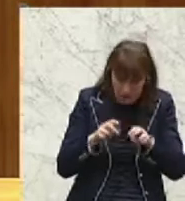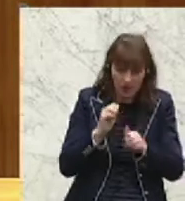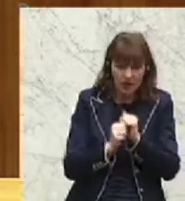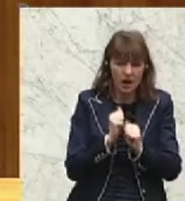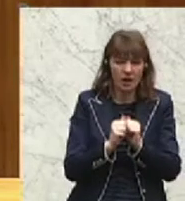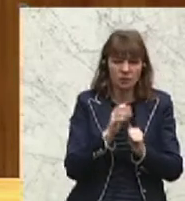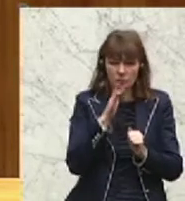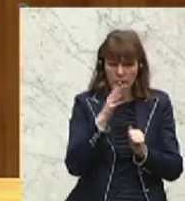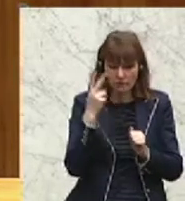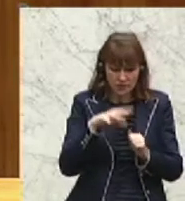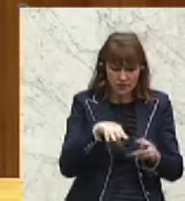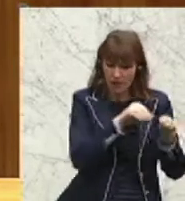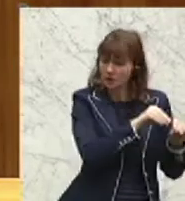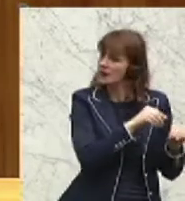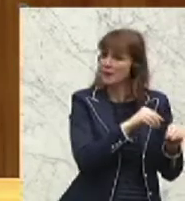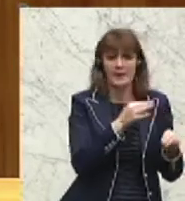wird